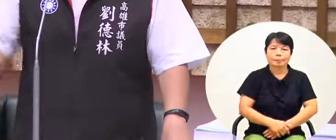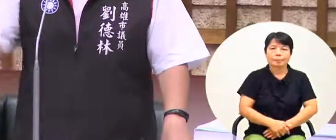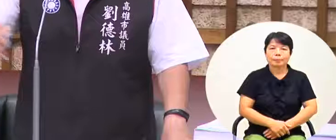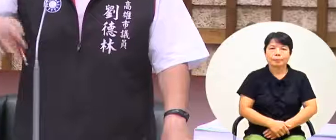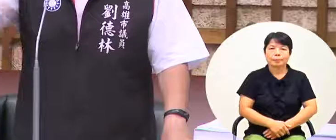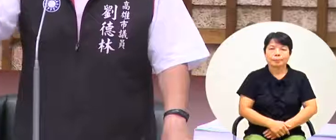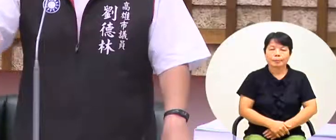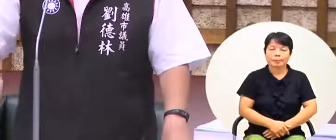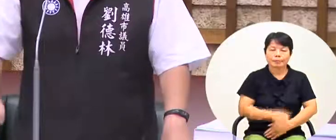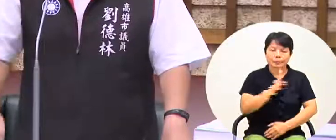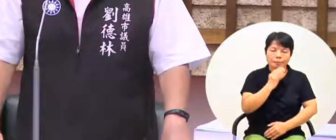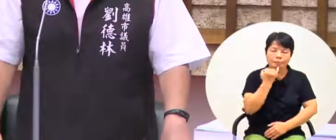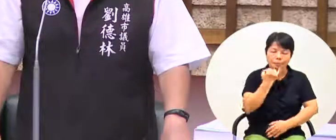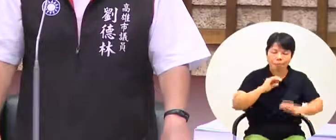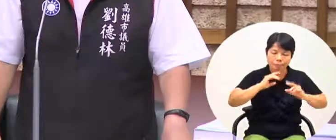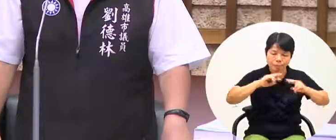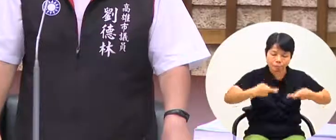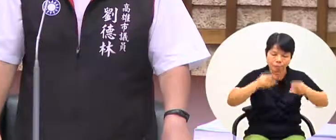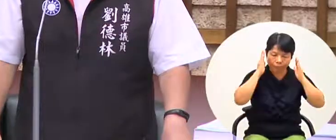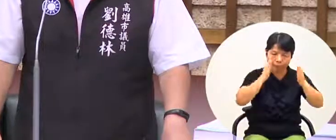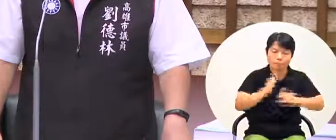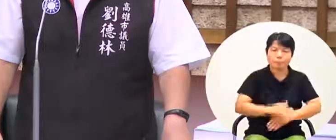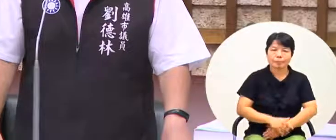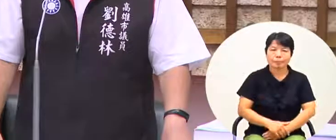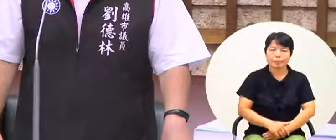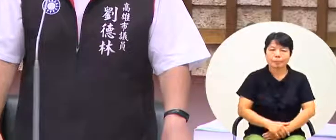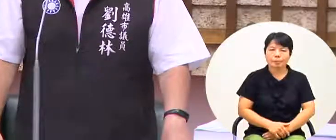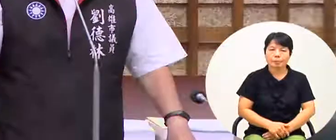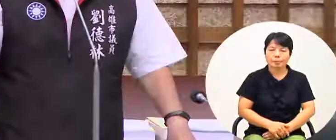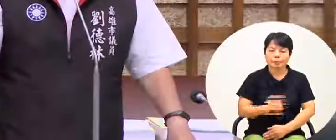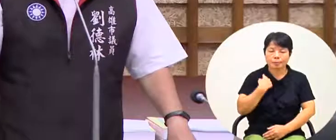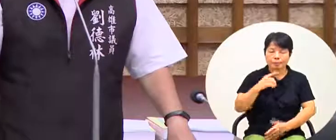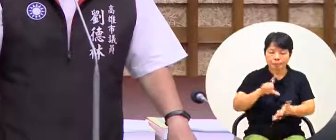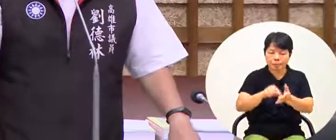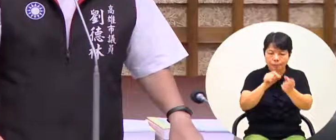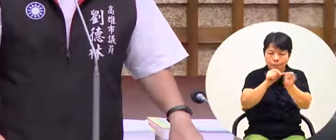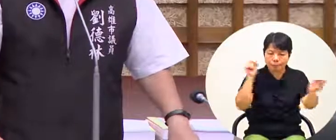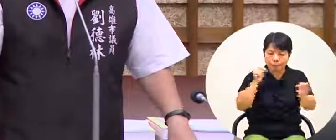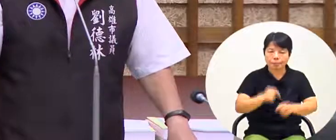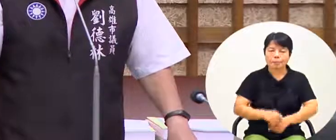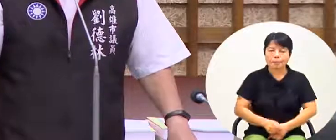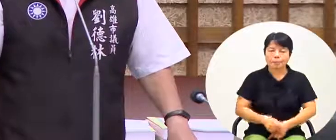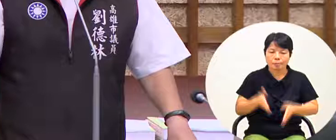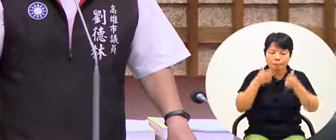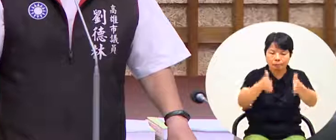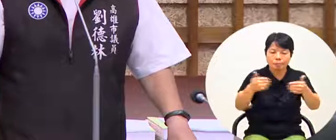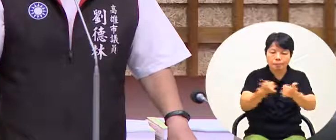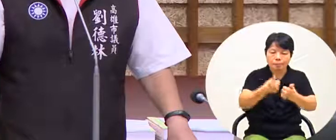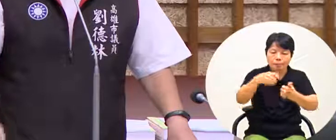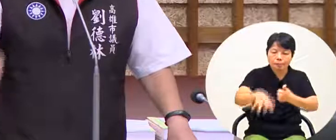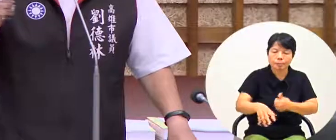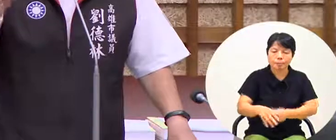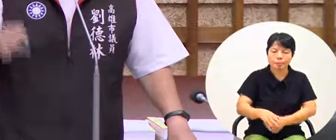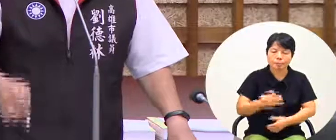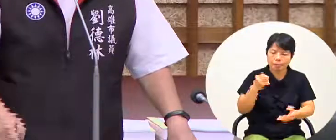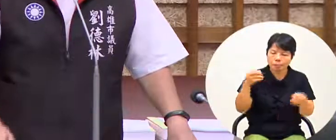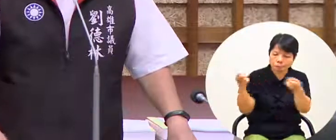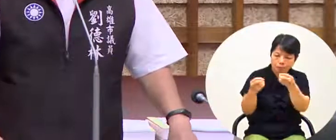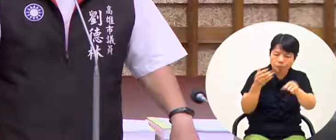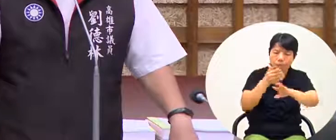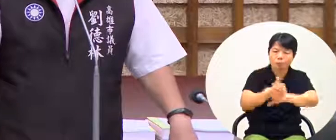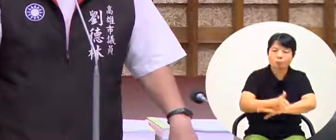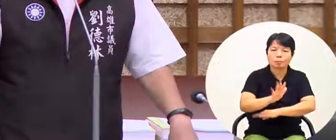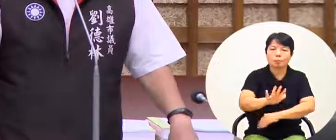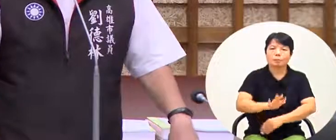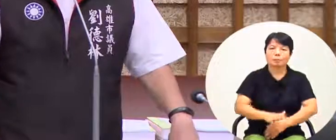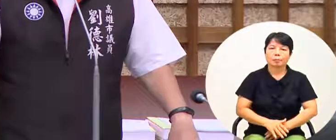个我们在长期来讲的话，针对在议会也曾经讨论过这个，你的看法如